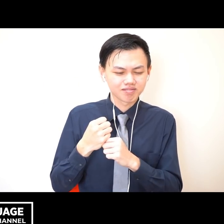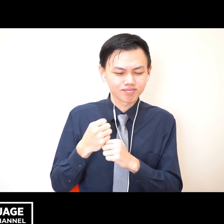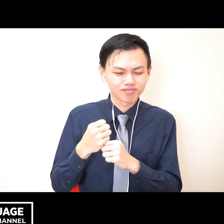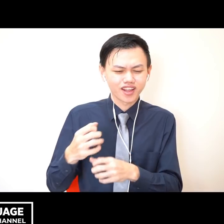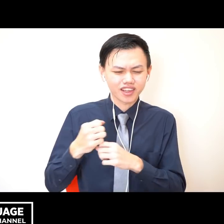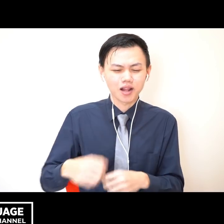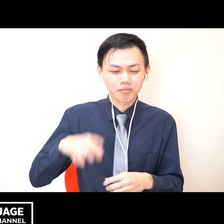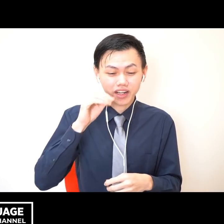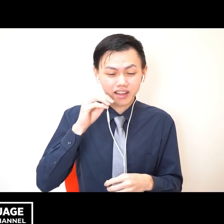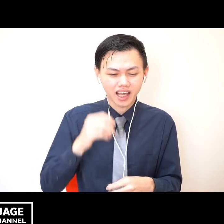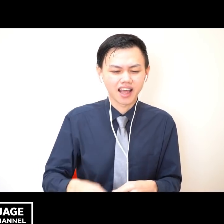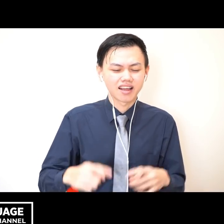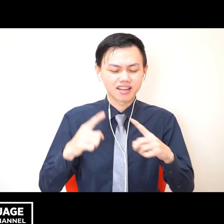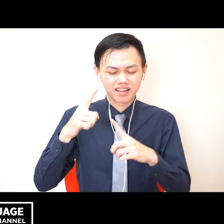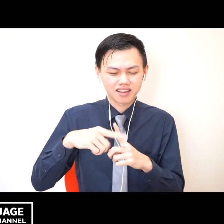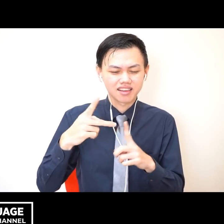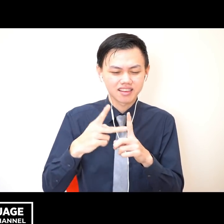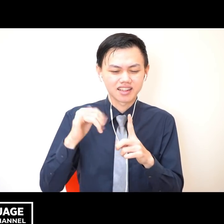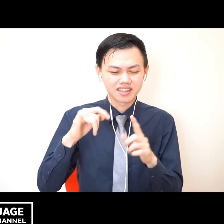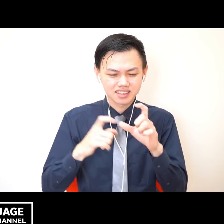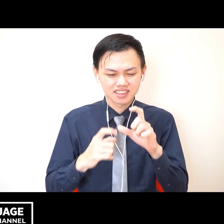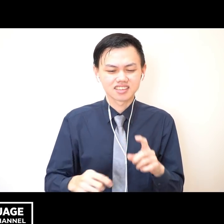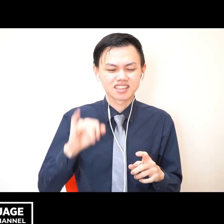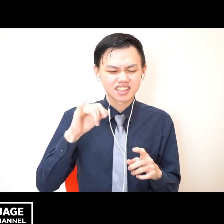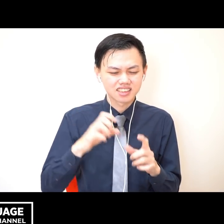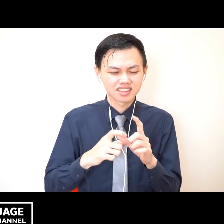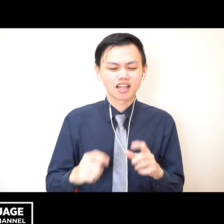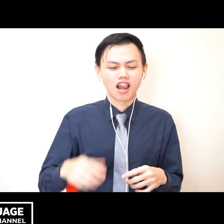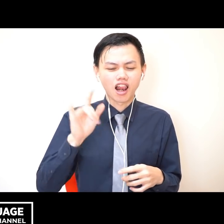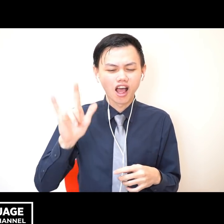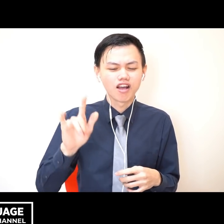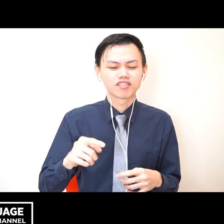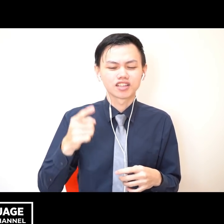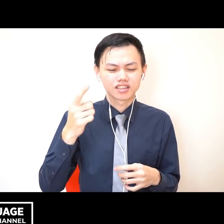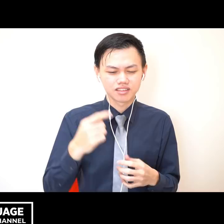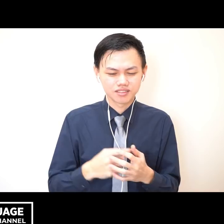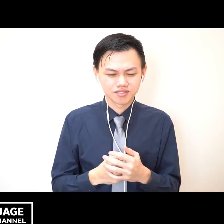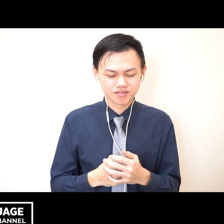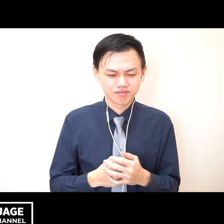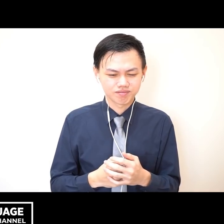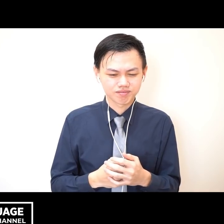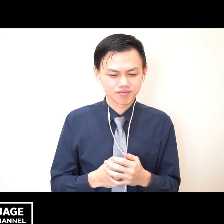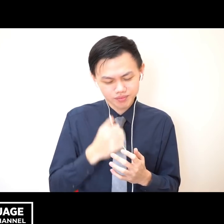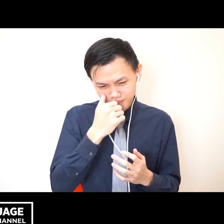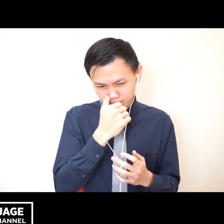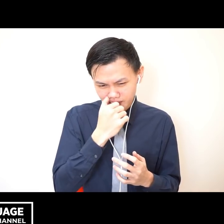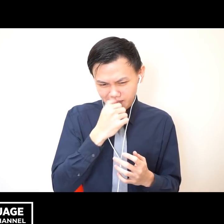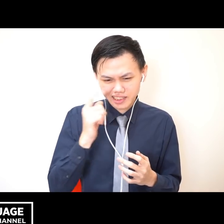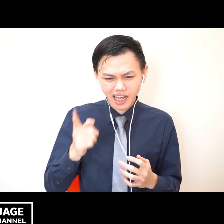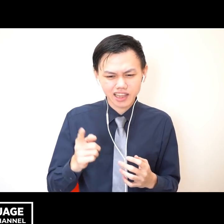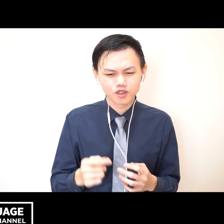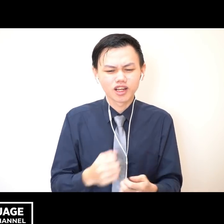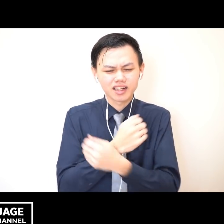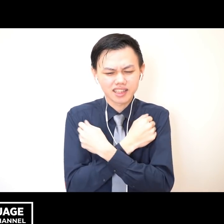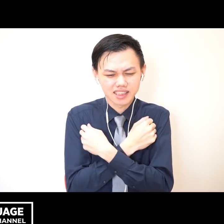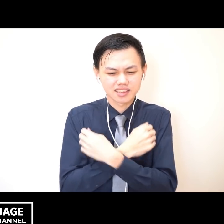you are my disciples. Orang dunia akan tahu bahwa kita adalah murid Kristus pada saat kita